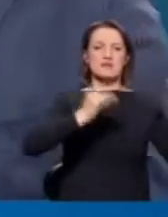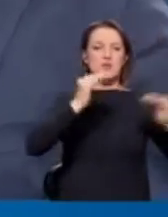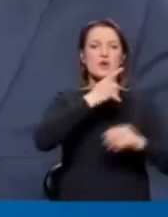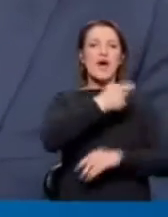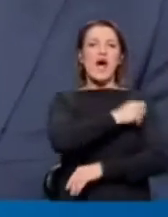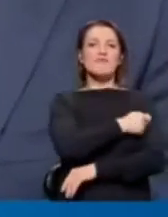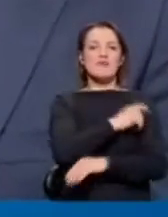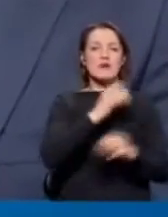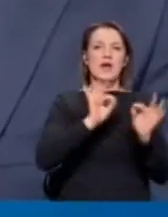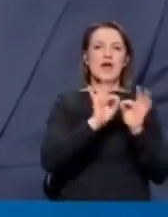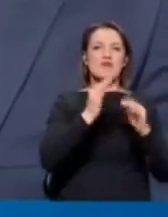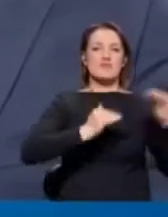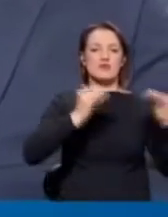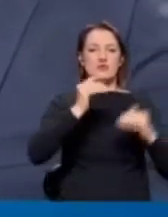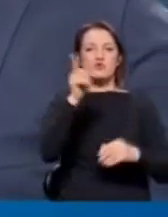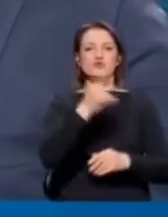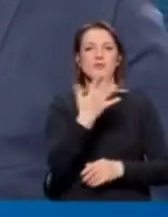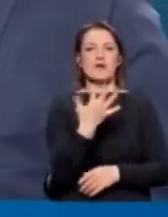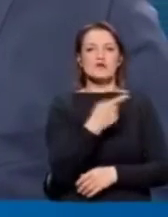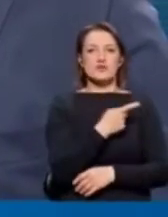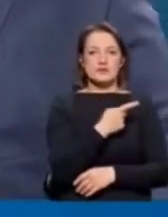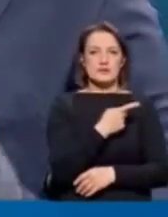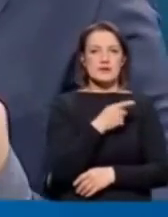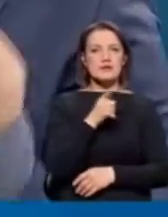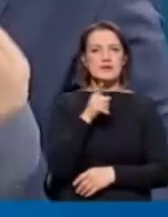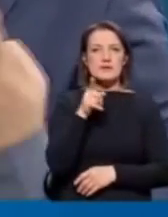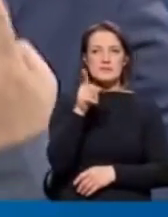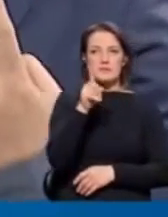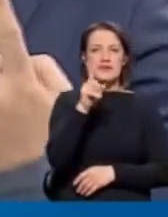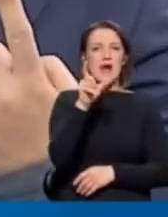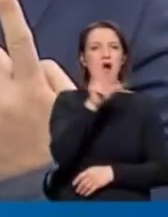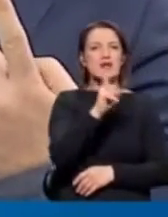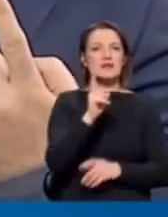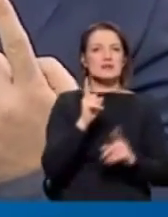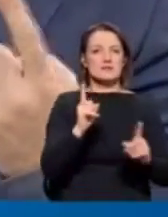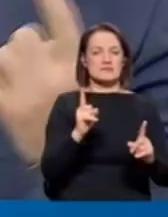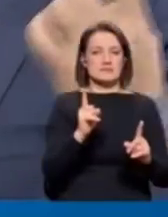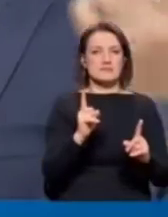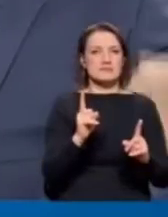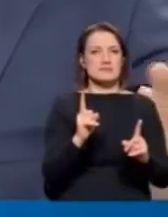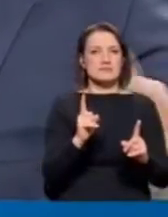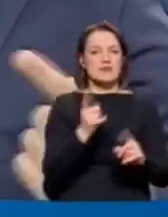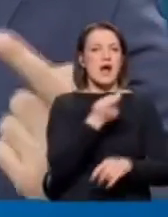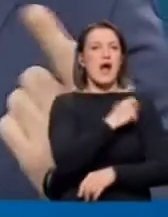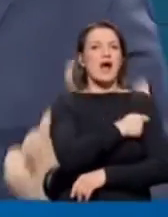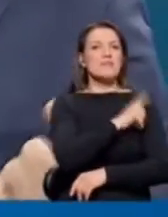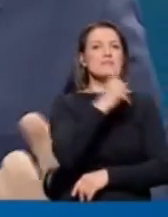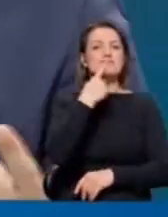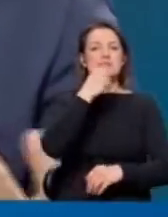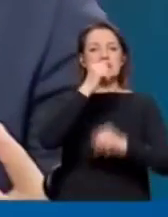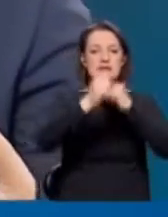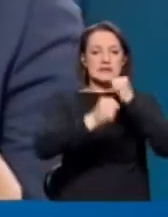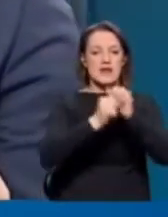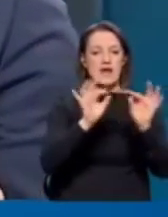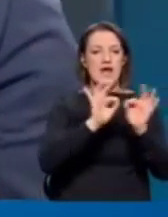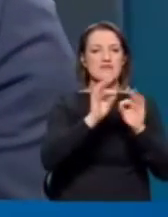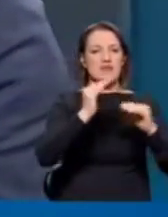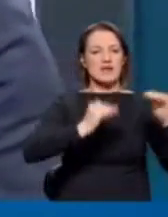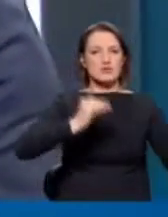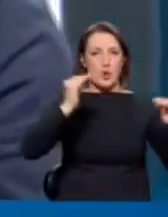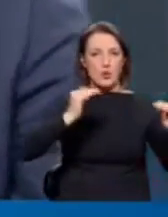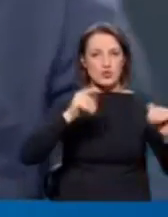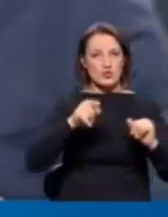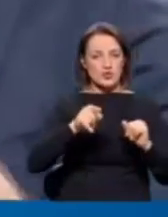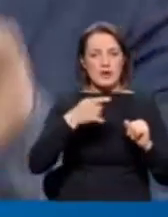Almanya'da enflasyon 100'de 5 olmuş senin bir aylık aylık Enflasyonun uzun Almanya'daki yıllık Enflasyonun Üç